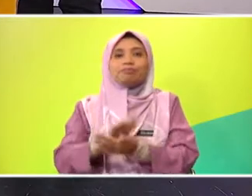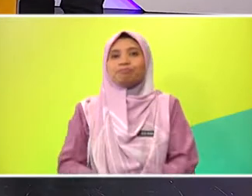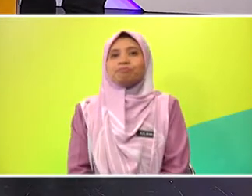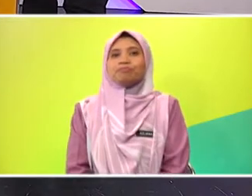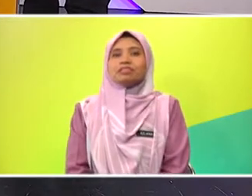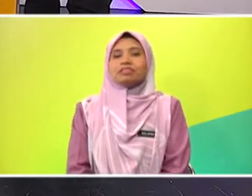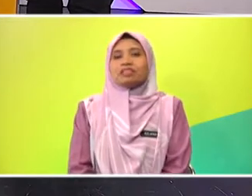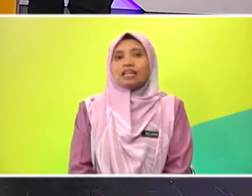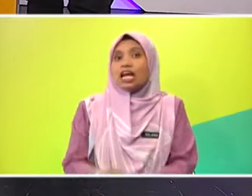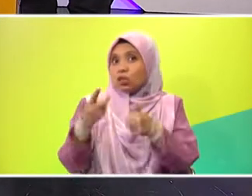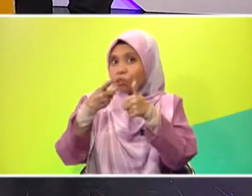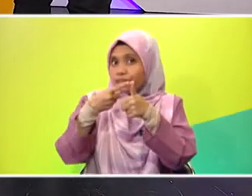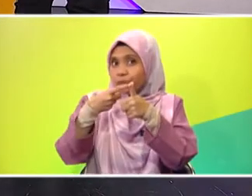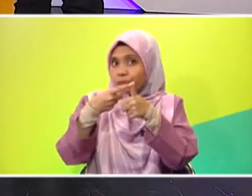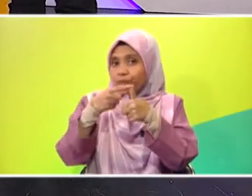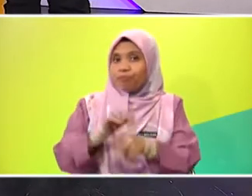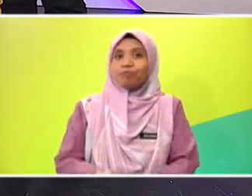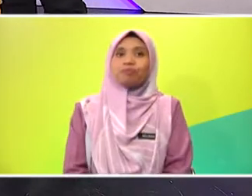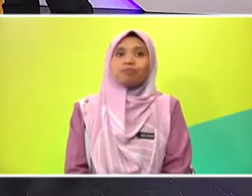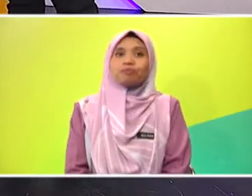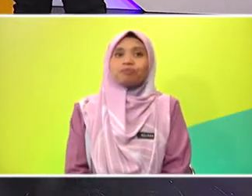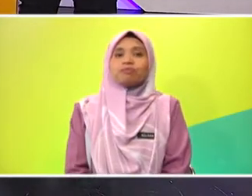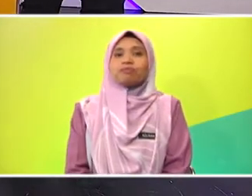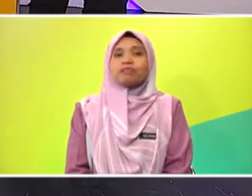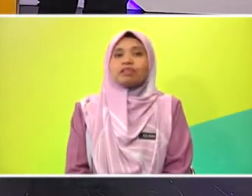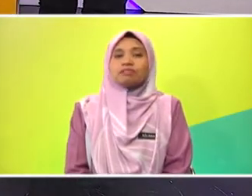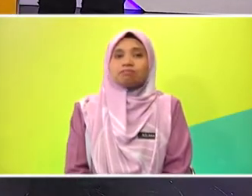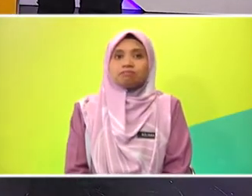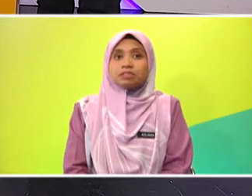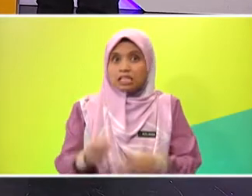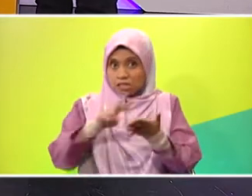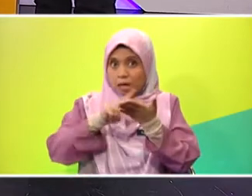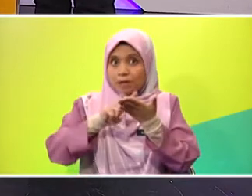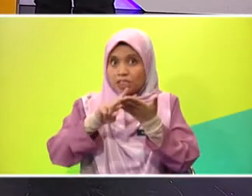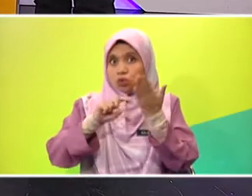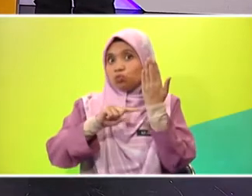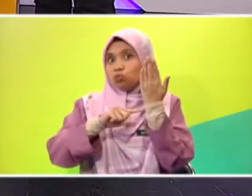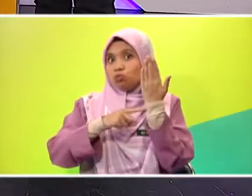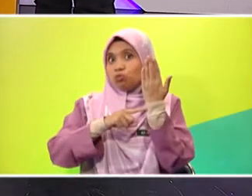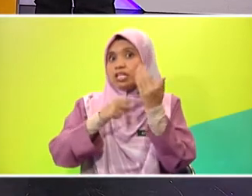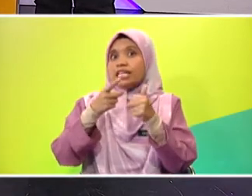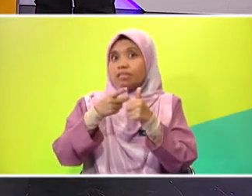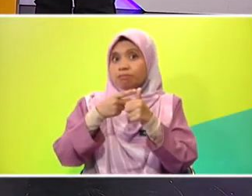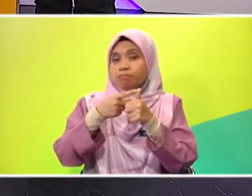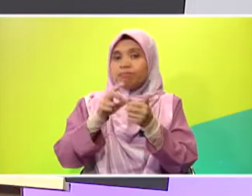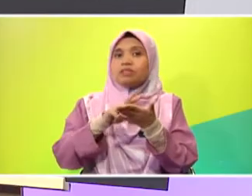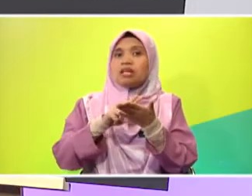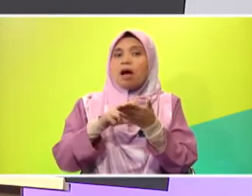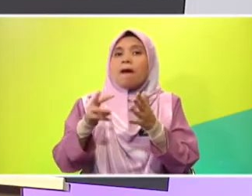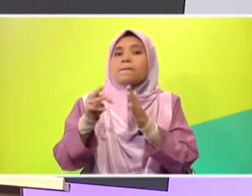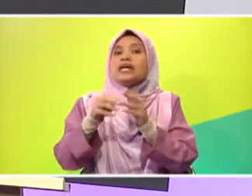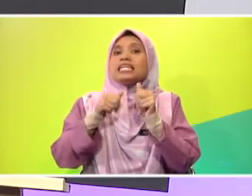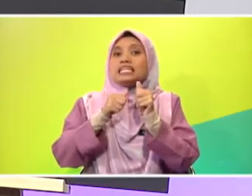coba ayat yang pertama kali main obat dulu aja dulu kita baca ayat di dulu ya menyertai